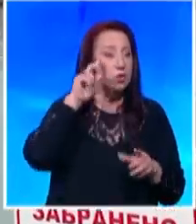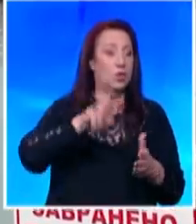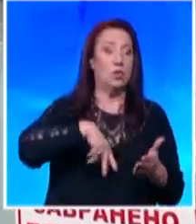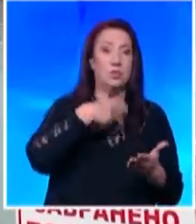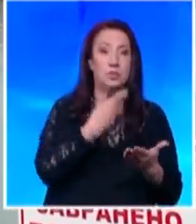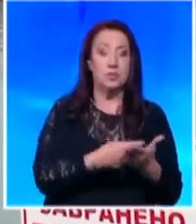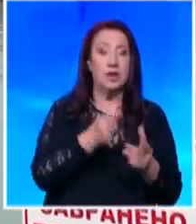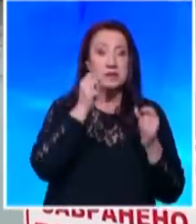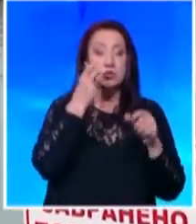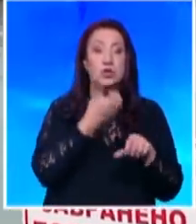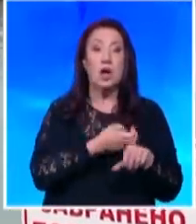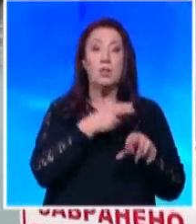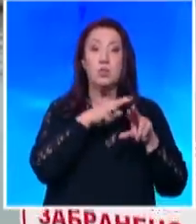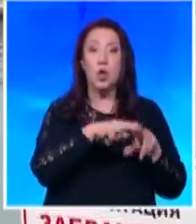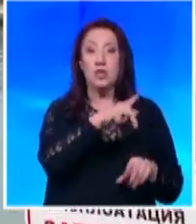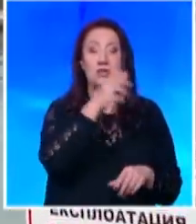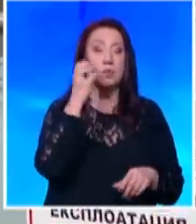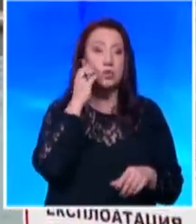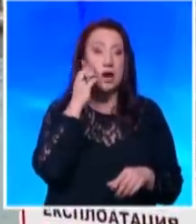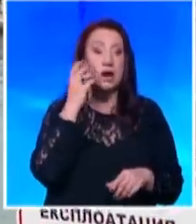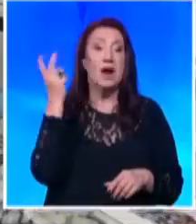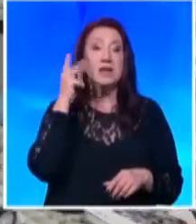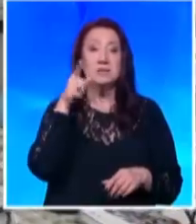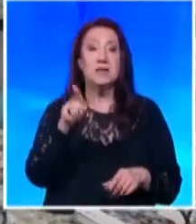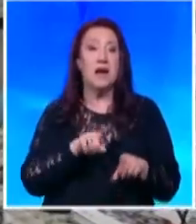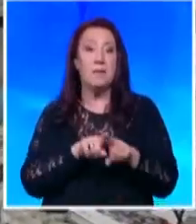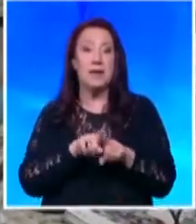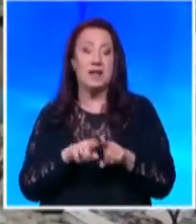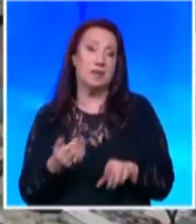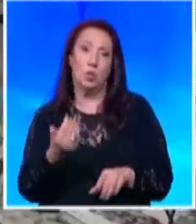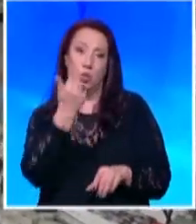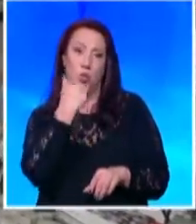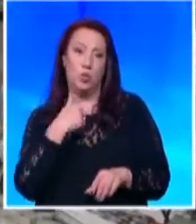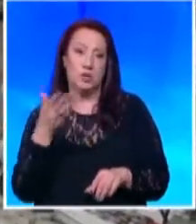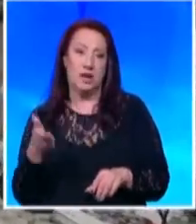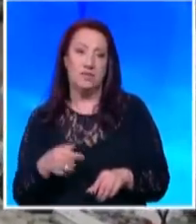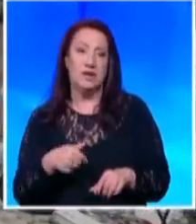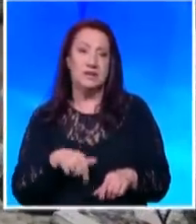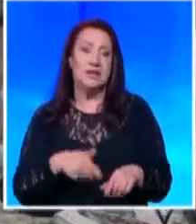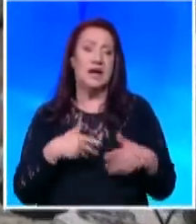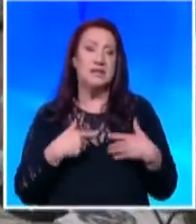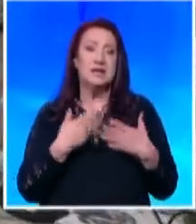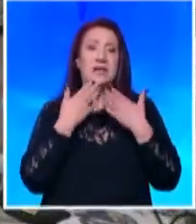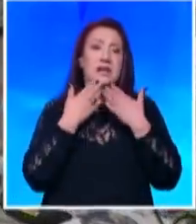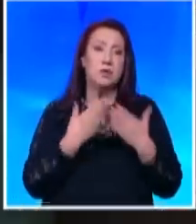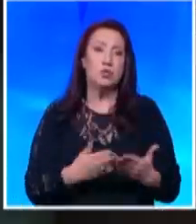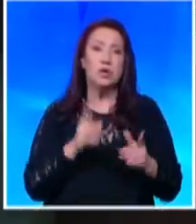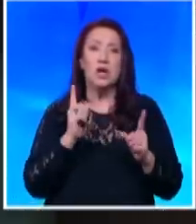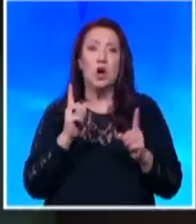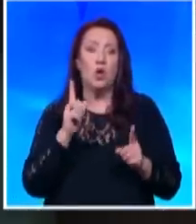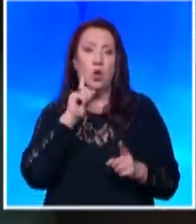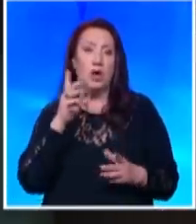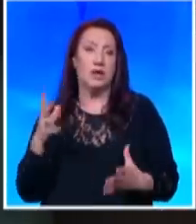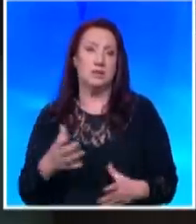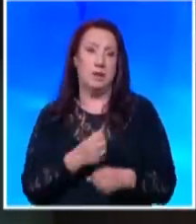болницата в Бургас, където разбира, че приятелят му се е удавил. Сега иска само едно – да благодари на спасителите си. Аз